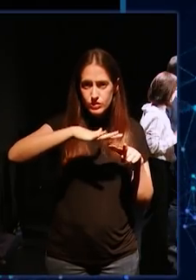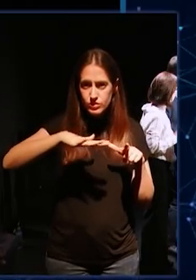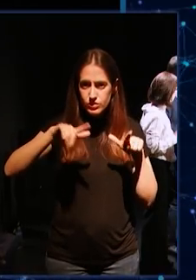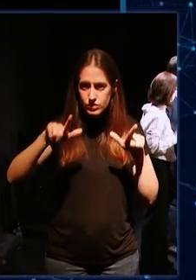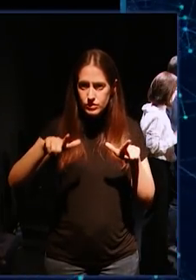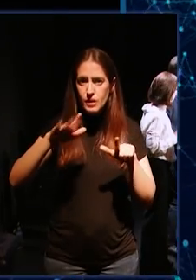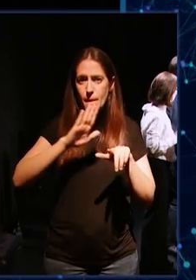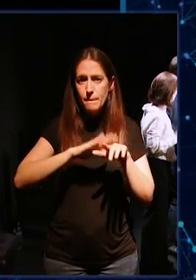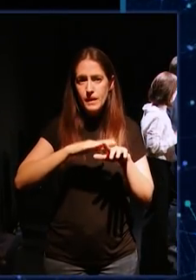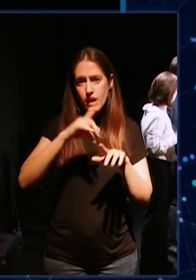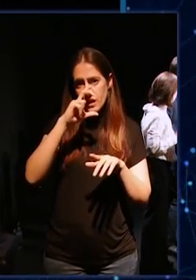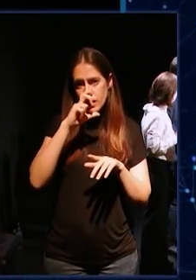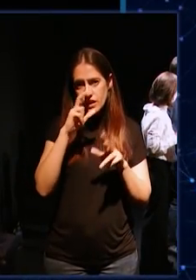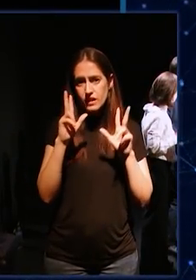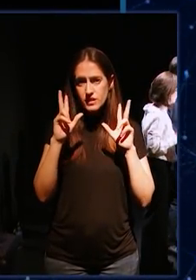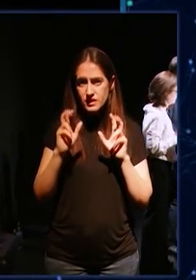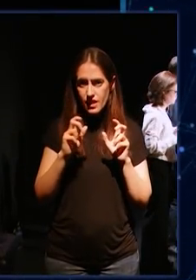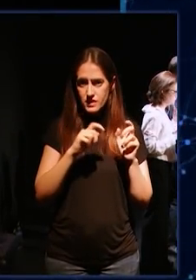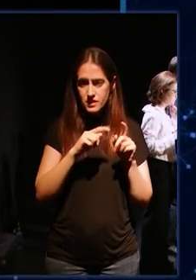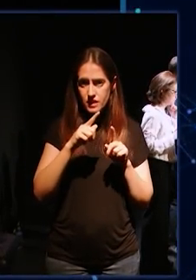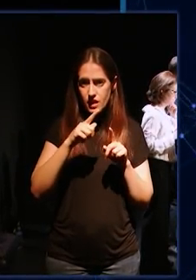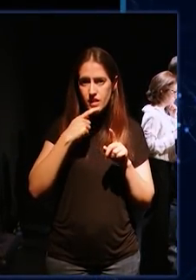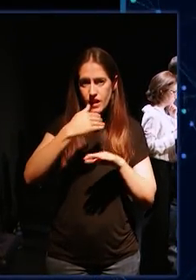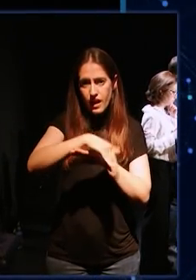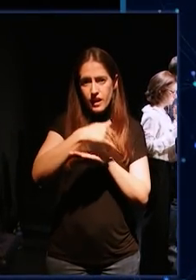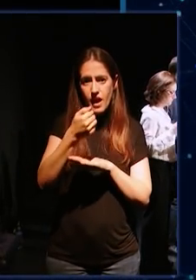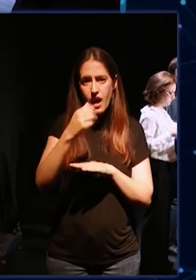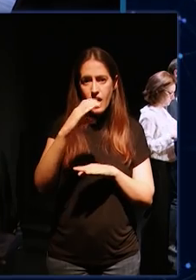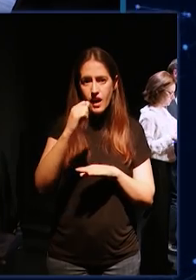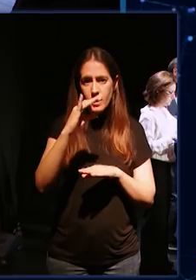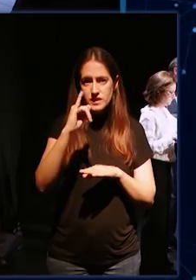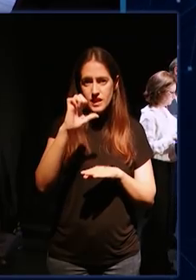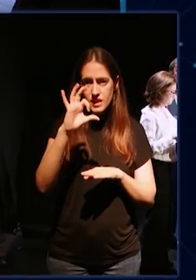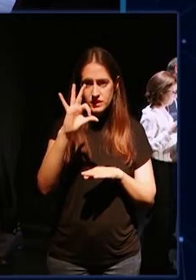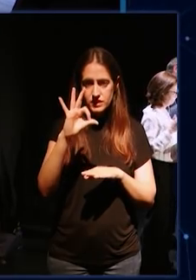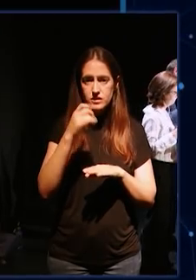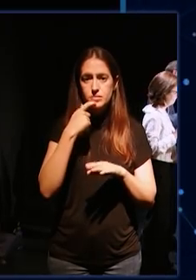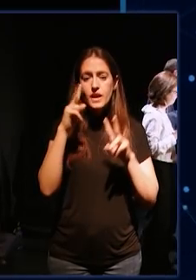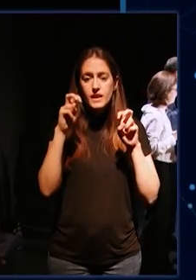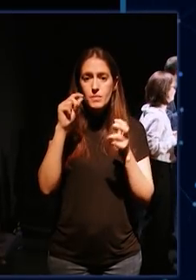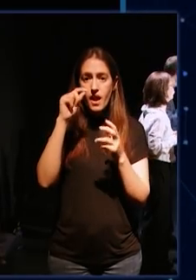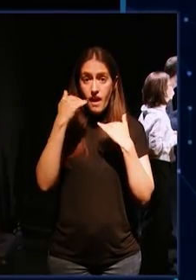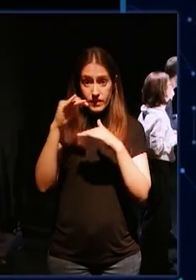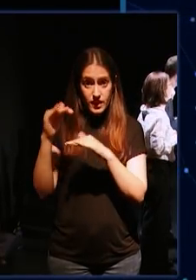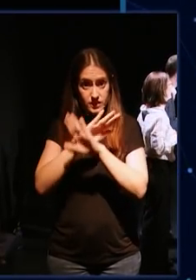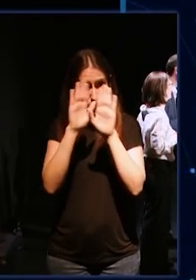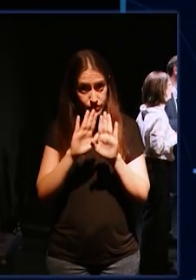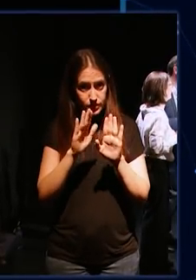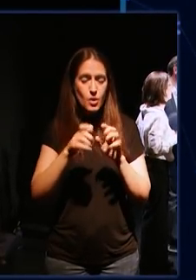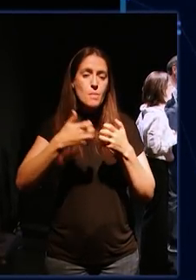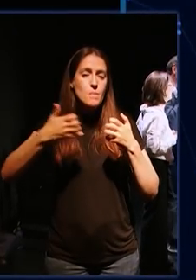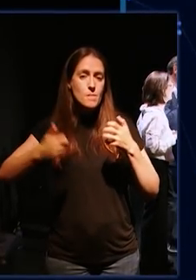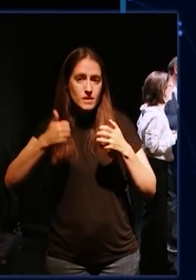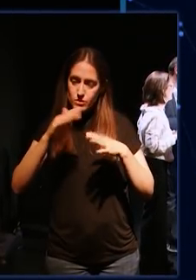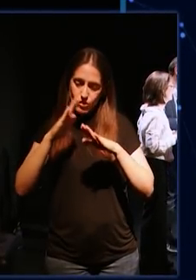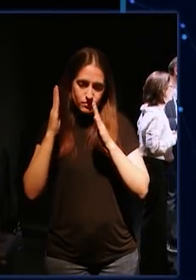una possible residència de gent gran, al carrer Càssies, Avinguda Vilamajor. Molt bé, doncs deixem el tema d'habitatge aquí. Com tots, també podríem seguir parlant, però hem